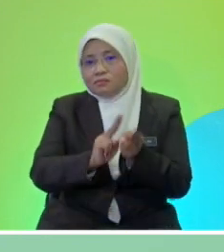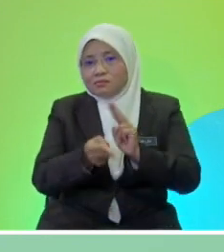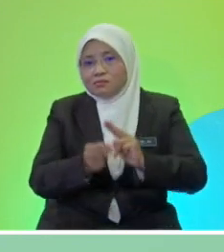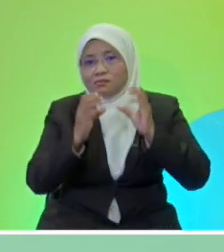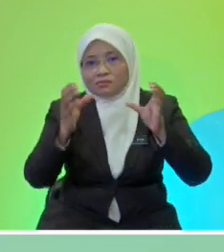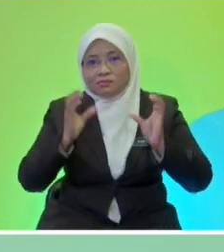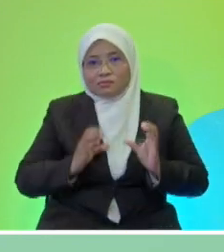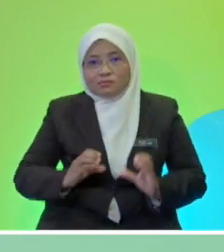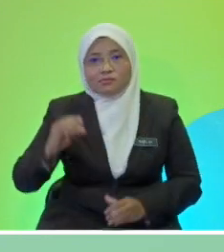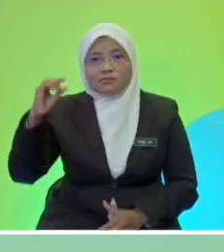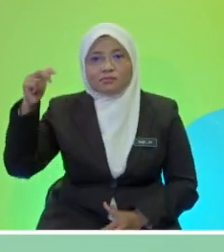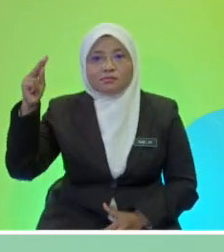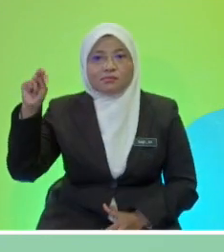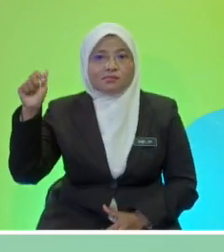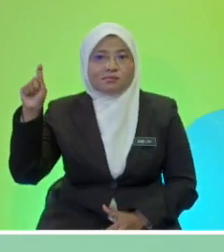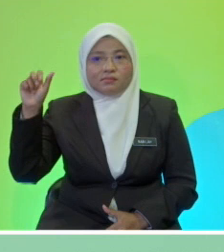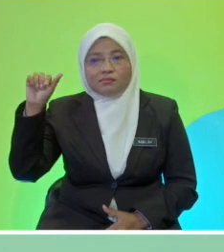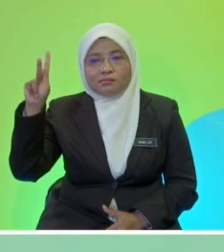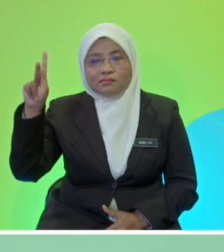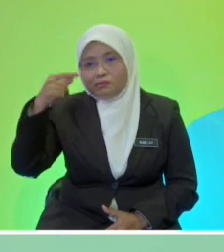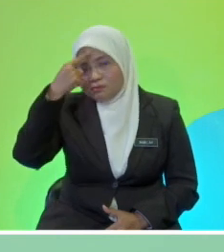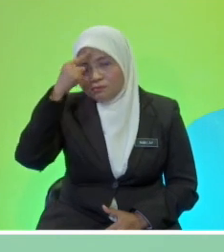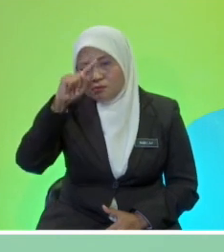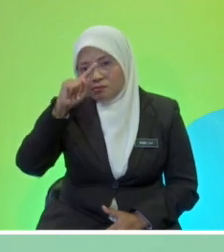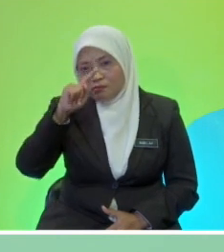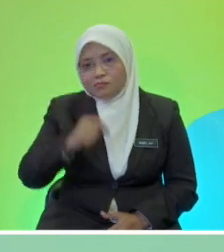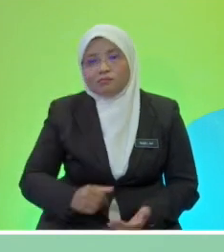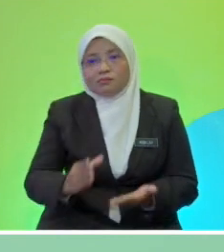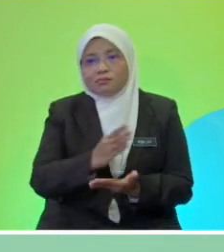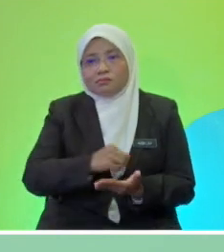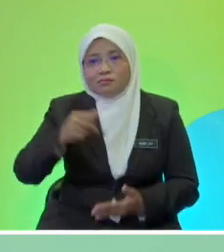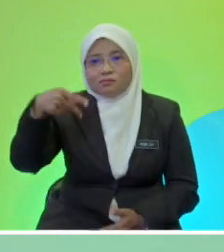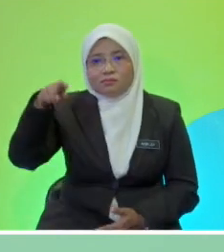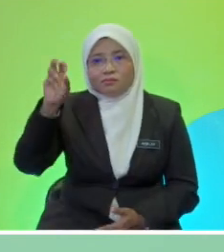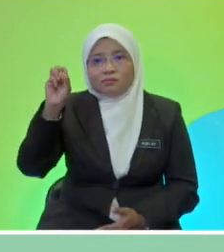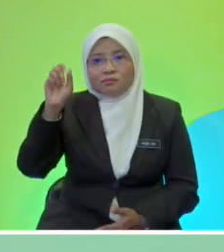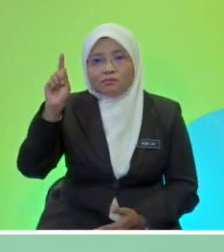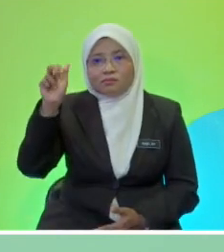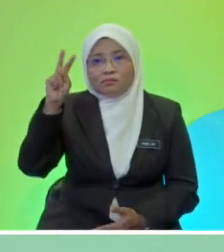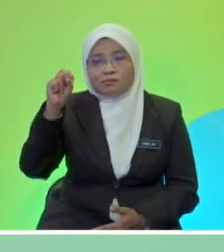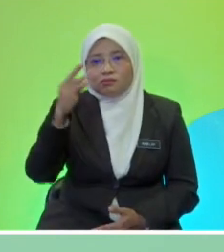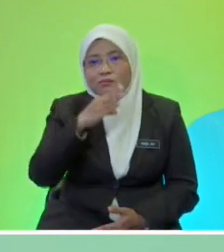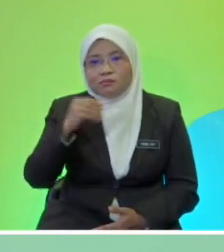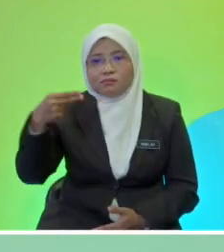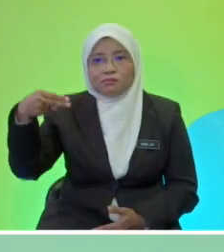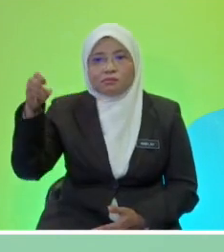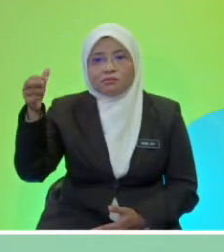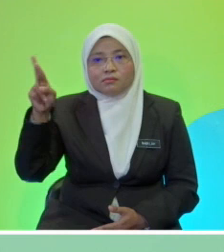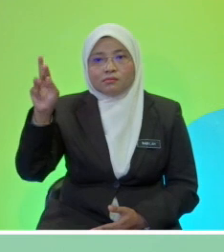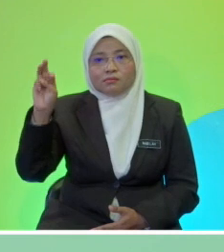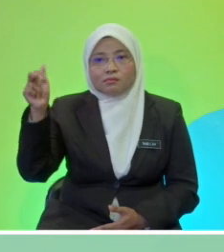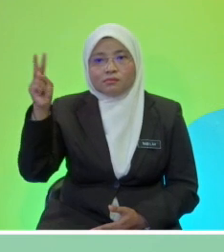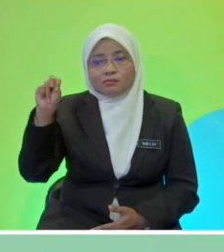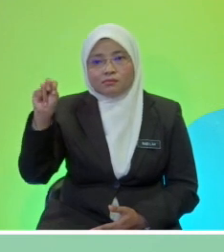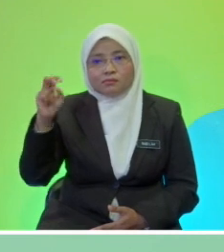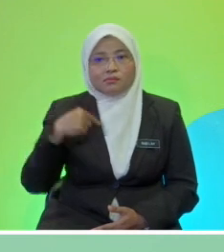genetik untuk menghasilkan prootin dan hormon yang kita perlukan Oke so maksudnya pada masa yang sama kita